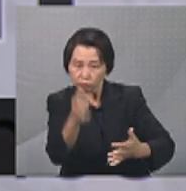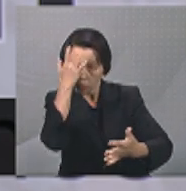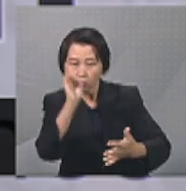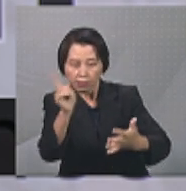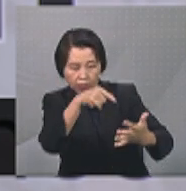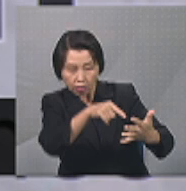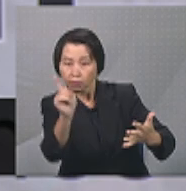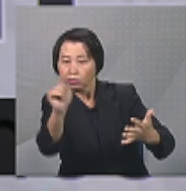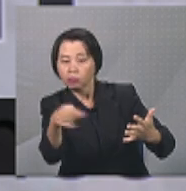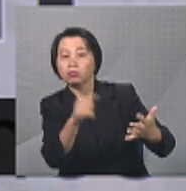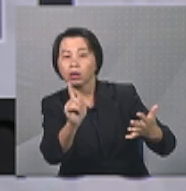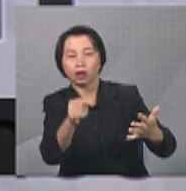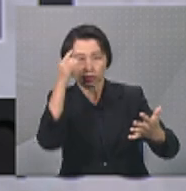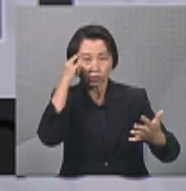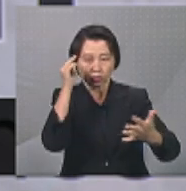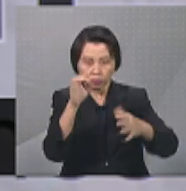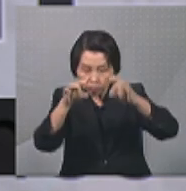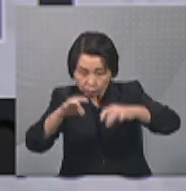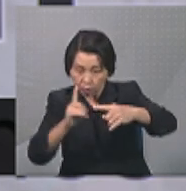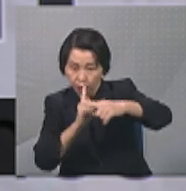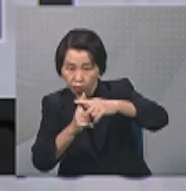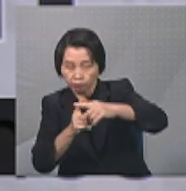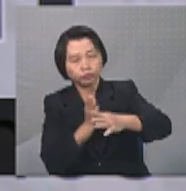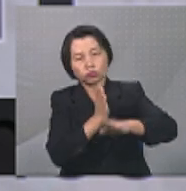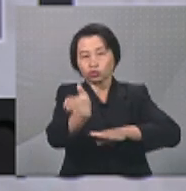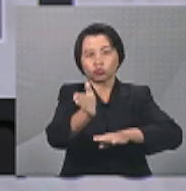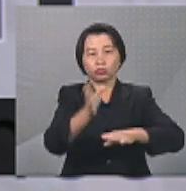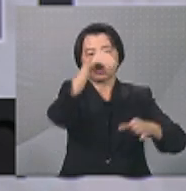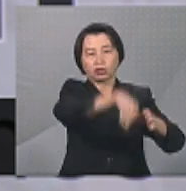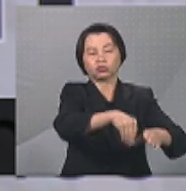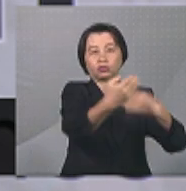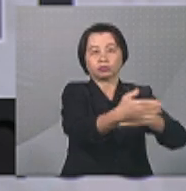peringkat yang awal yang kita test positif, terus kita masukkan dalam ward